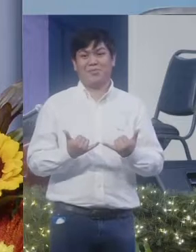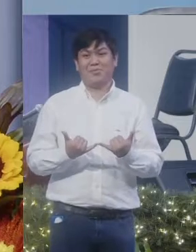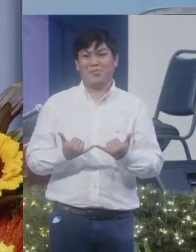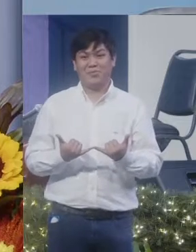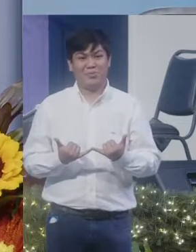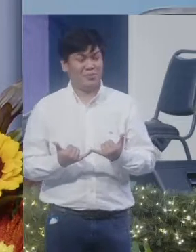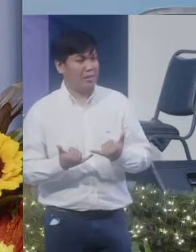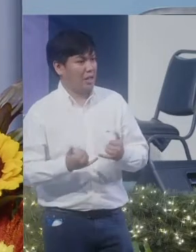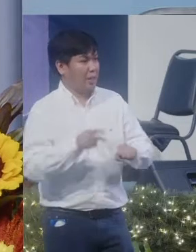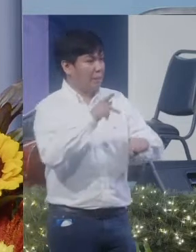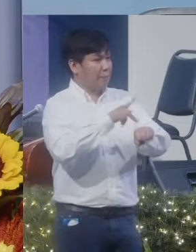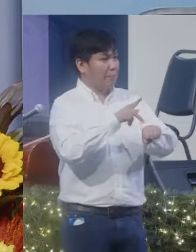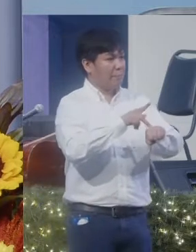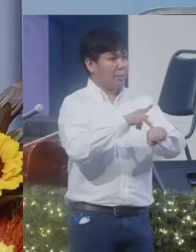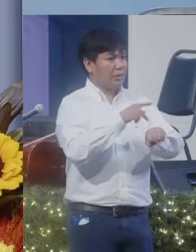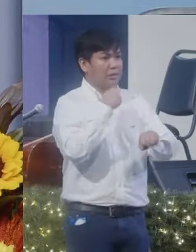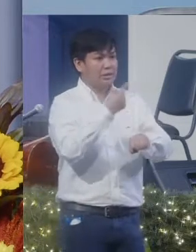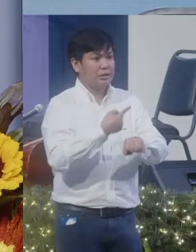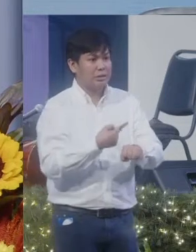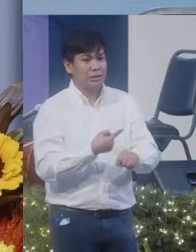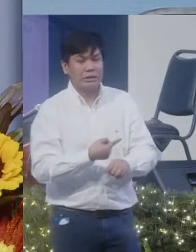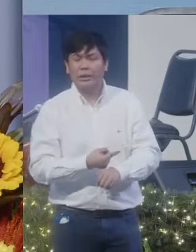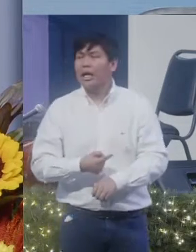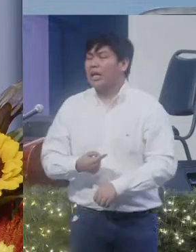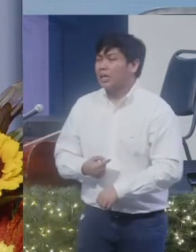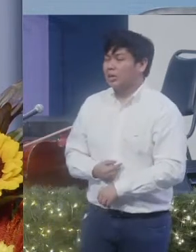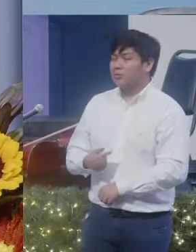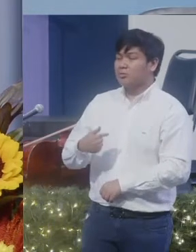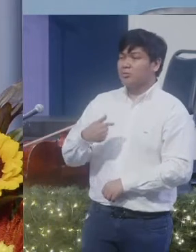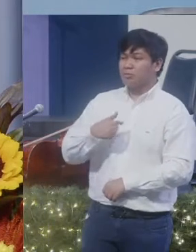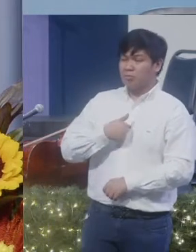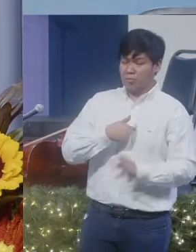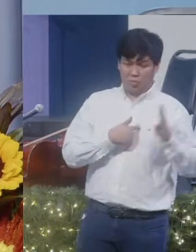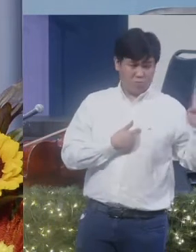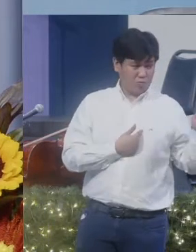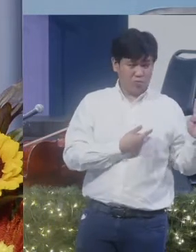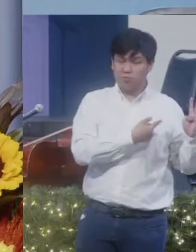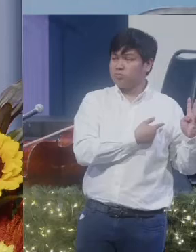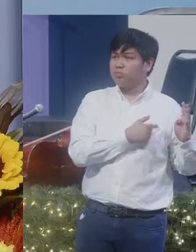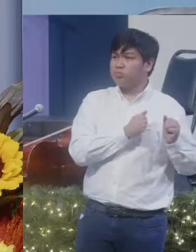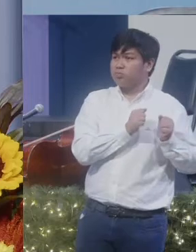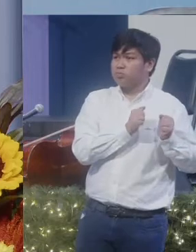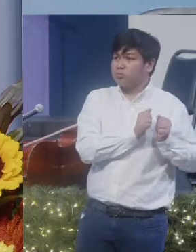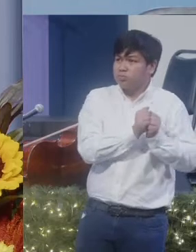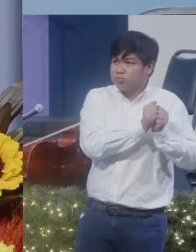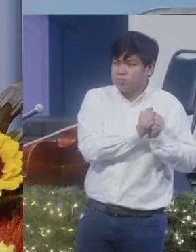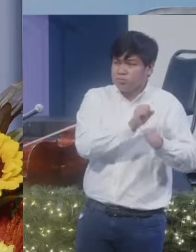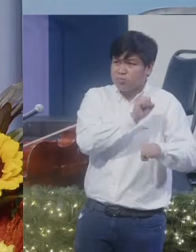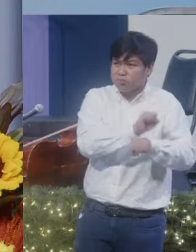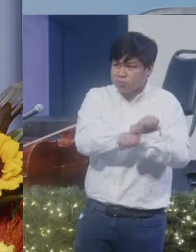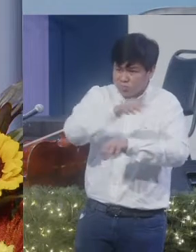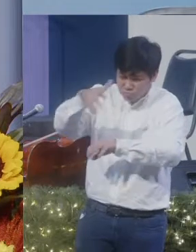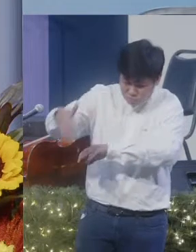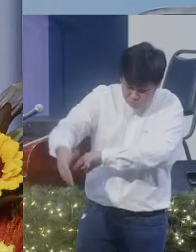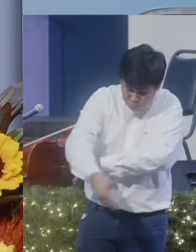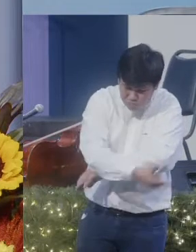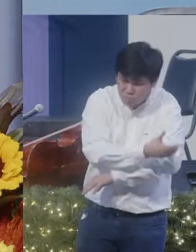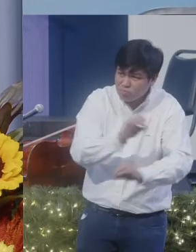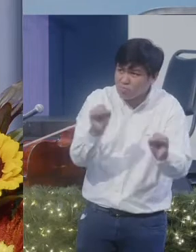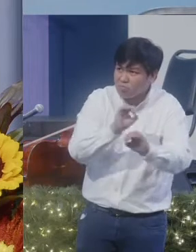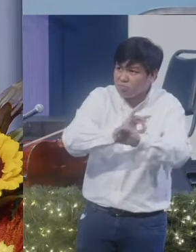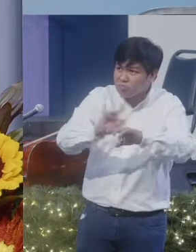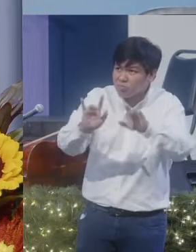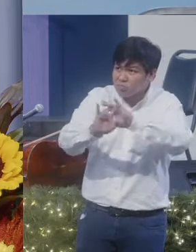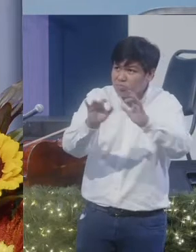And Simon answered, "Master, we toiled all night and took nothing, but at your word, I will let down